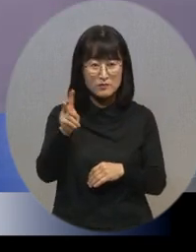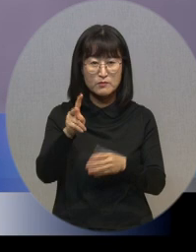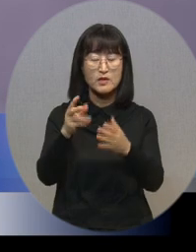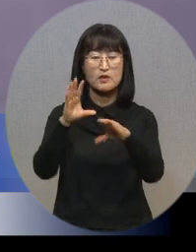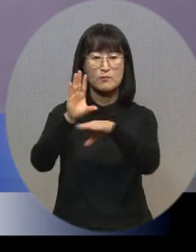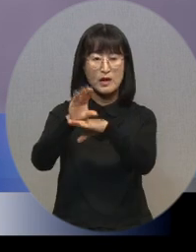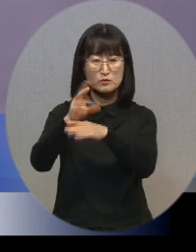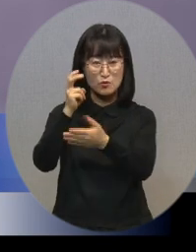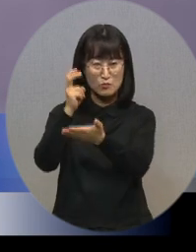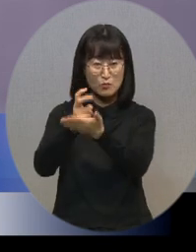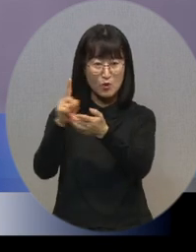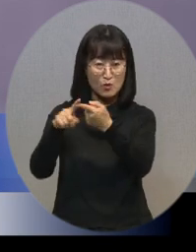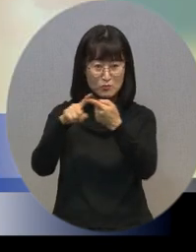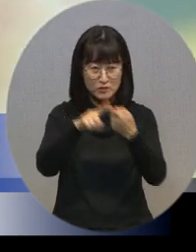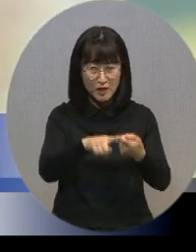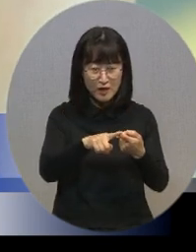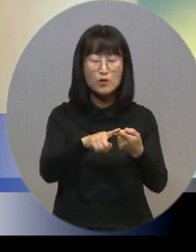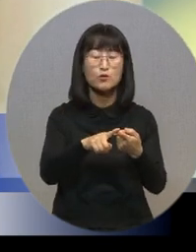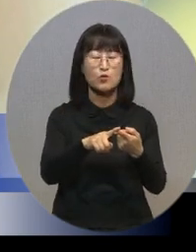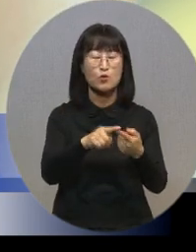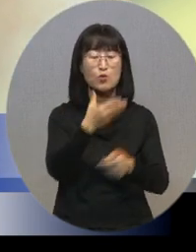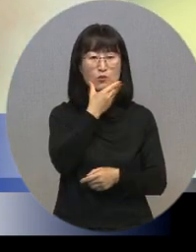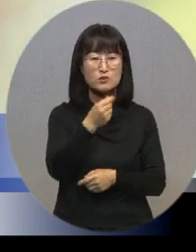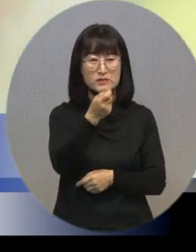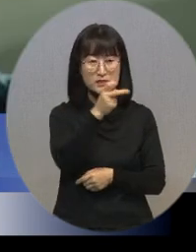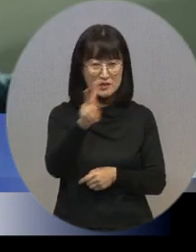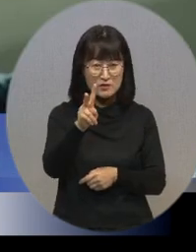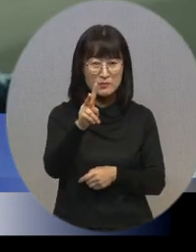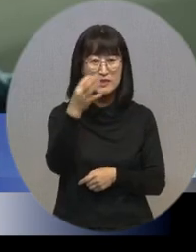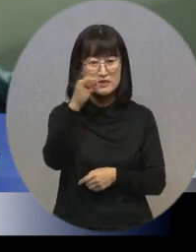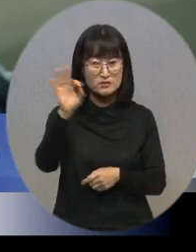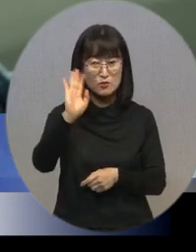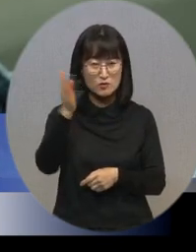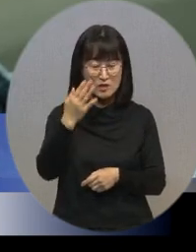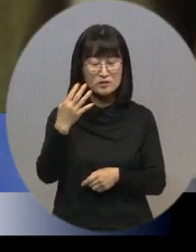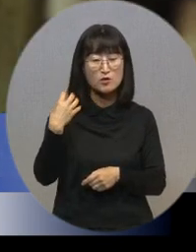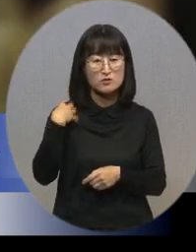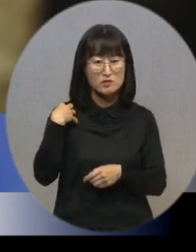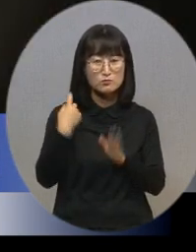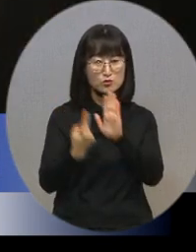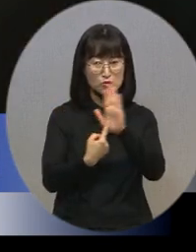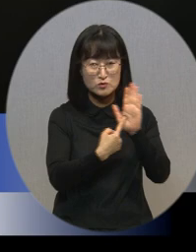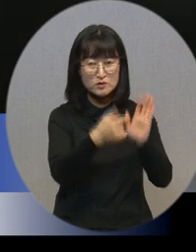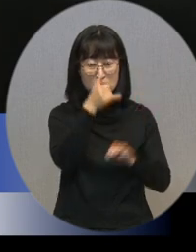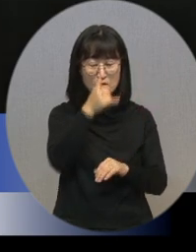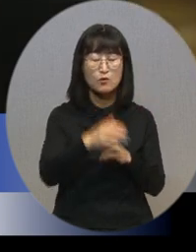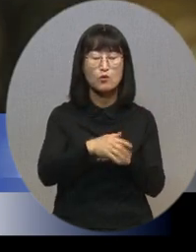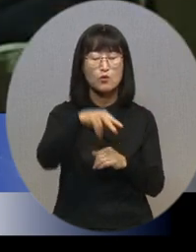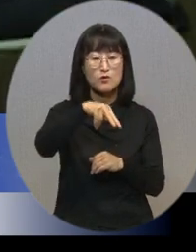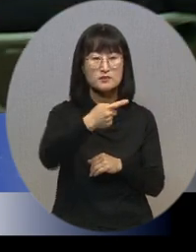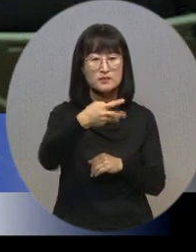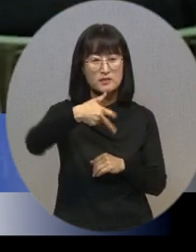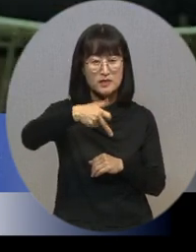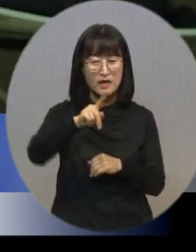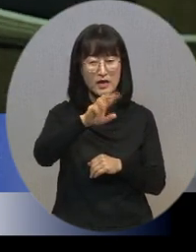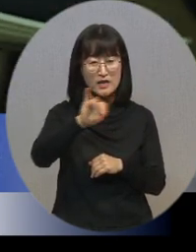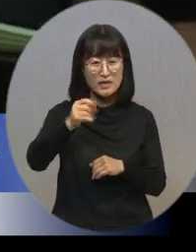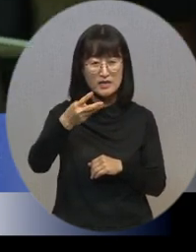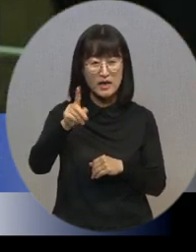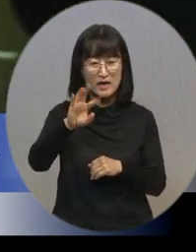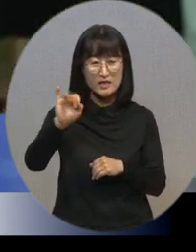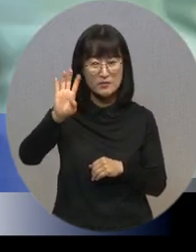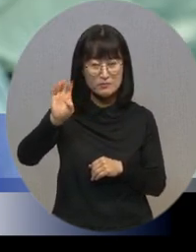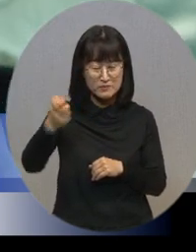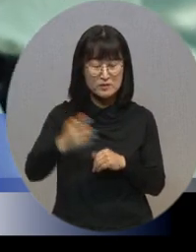따라 장애인 복지 채널로 인정받아 전국에 의무 송출되고 있으며 스카이라이프와 TV 채널